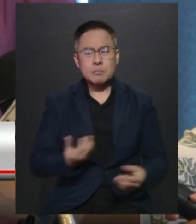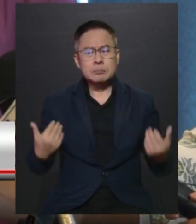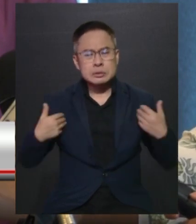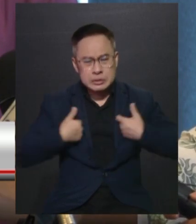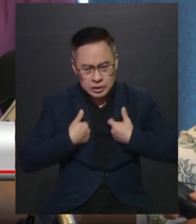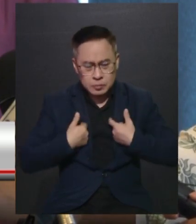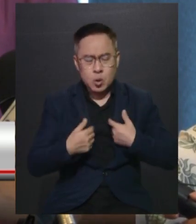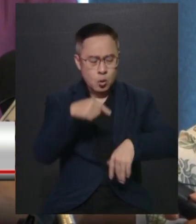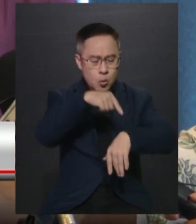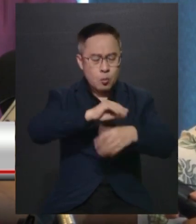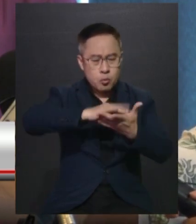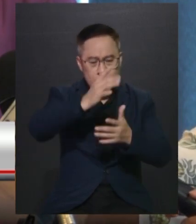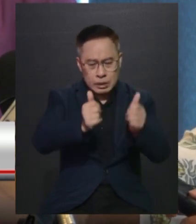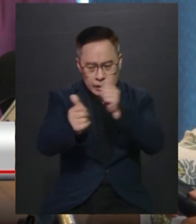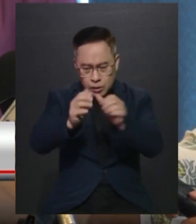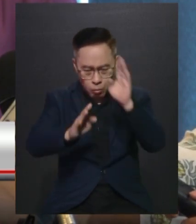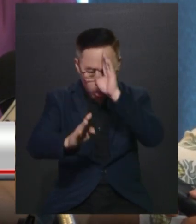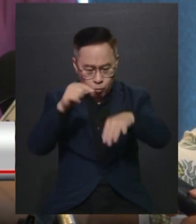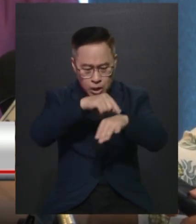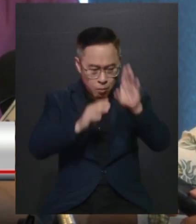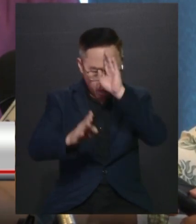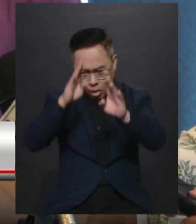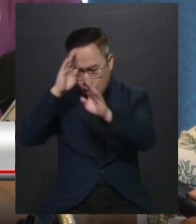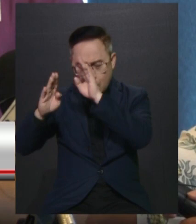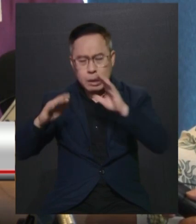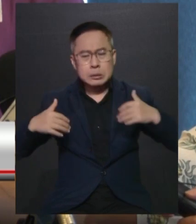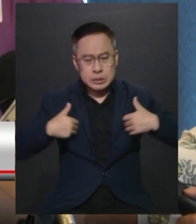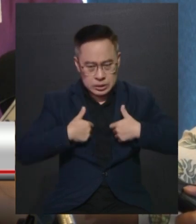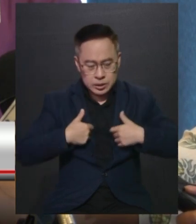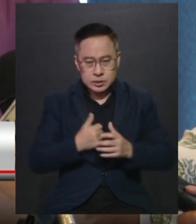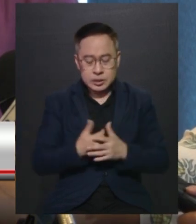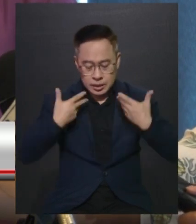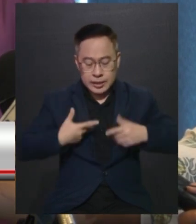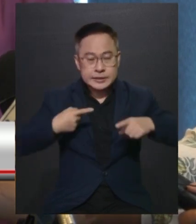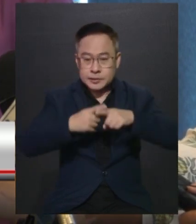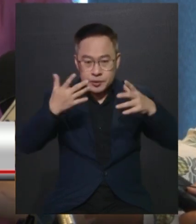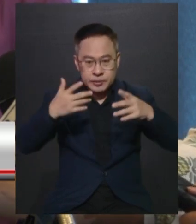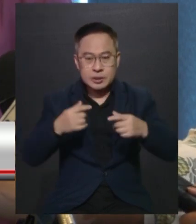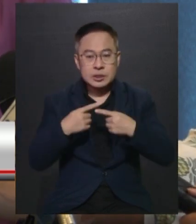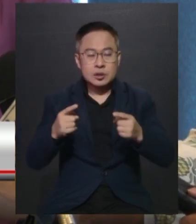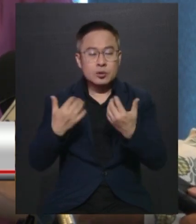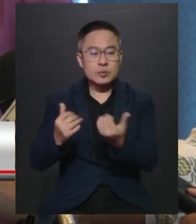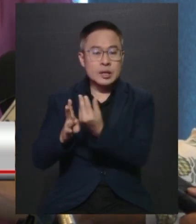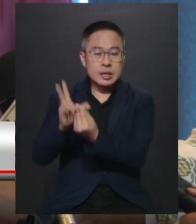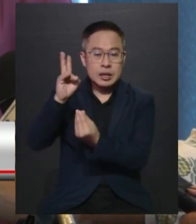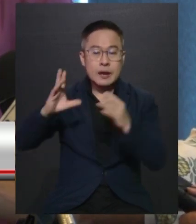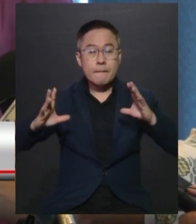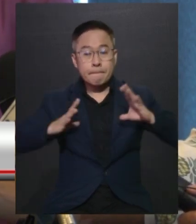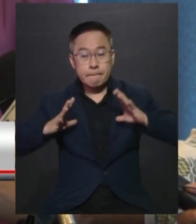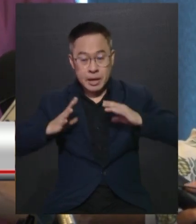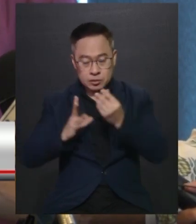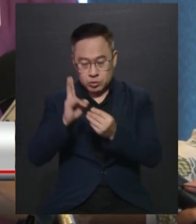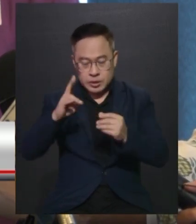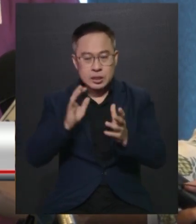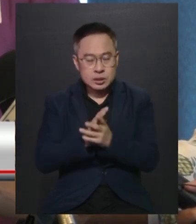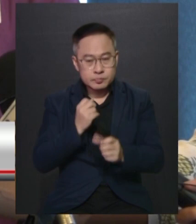แข่งขันติดกันเฉยๆค่ะก็เลยช่วงนี้เป็น3สัปดาห์ก่อนการแข่งขันมันซึ่งมันสามารถรีคัฟเวอรี่กลับมาได้ 100% ค่ะแล้วตอนนี้ก็เหมือนเก็บรายละ